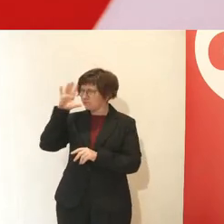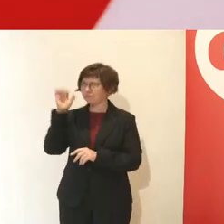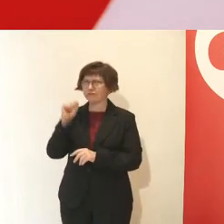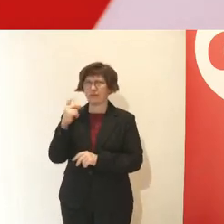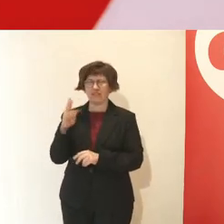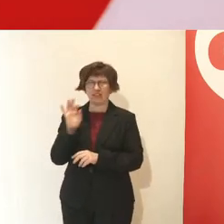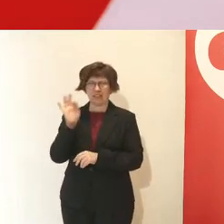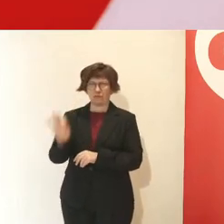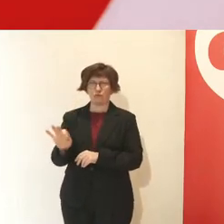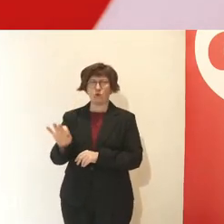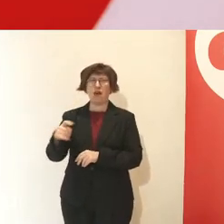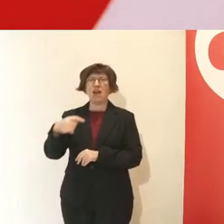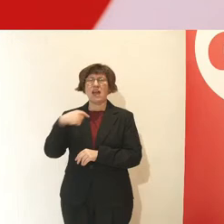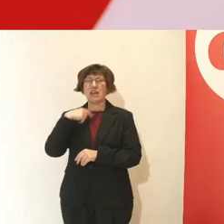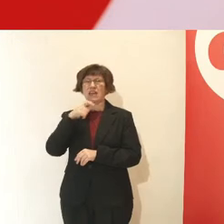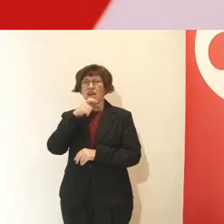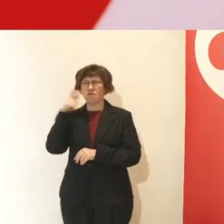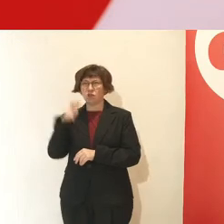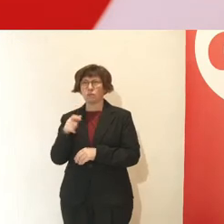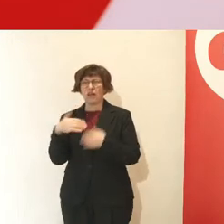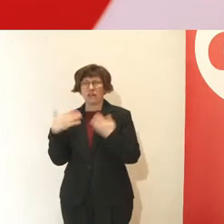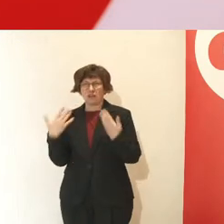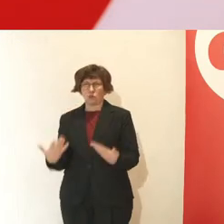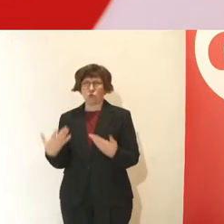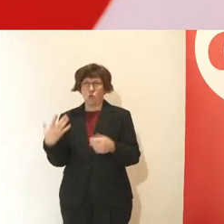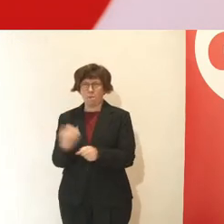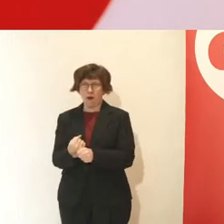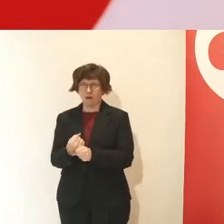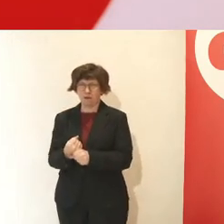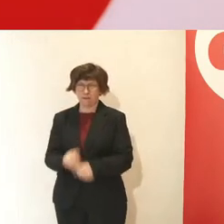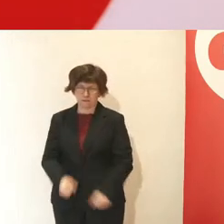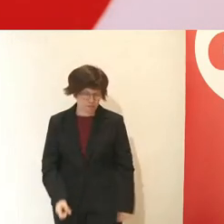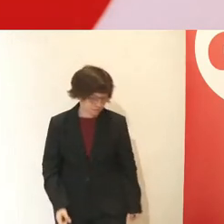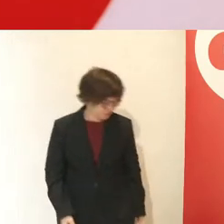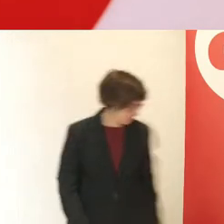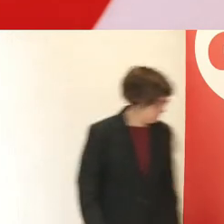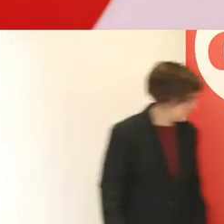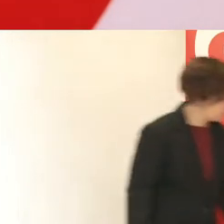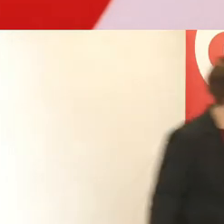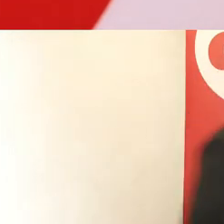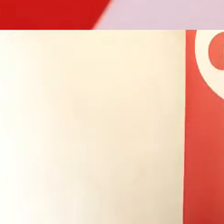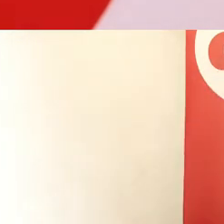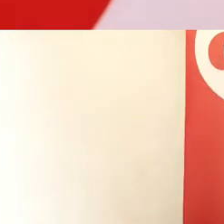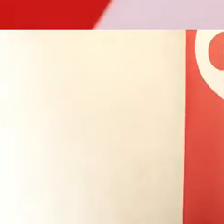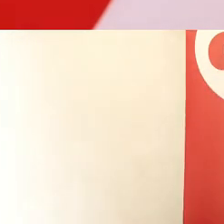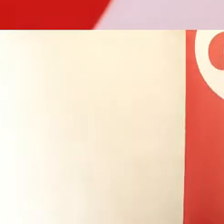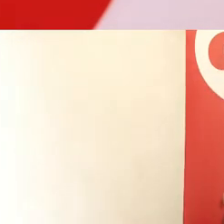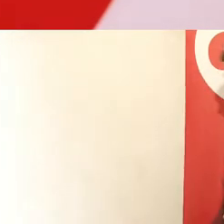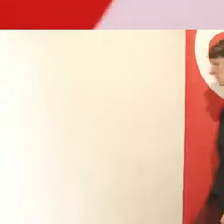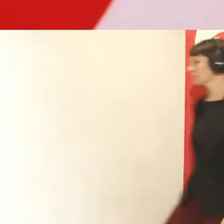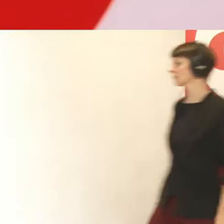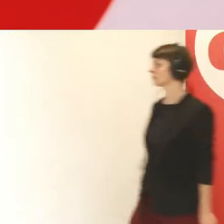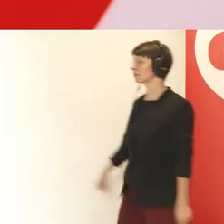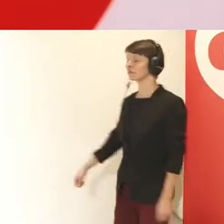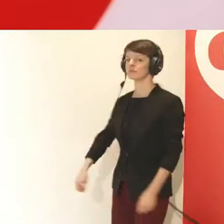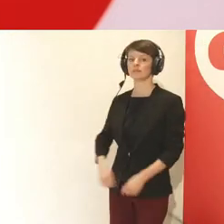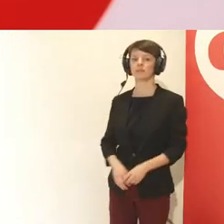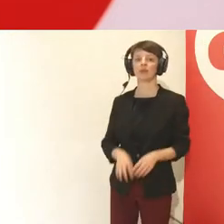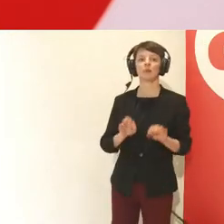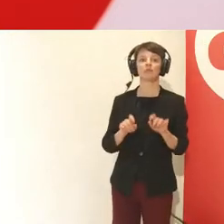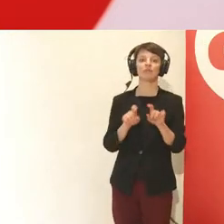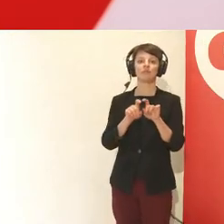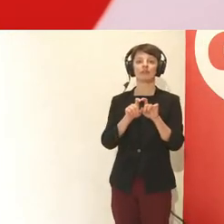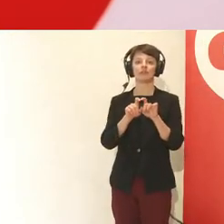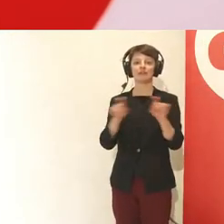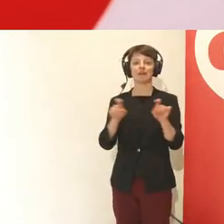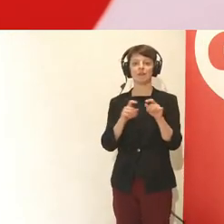steht und ich verspreche so wird es sein wenn wir über diesen respekt sprechen den ich eben gesagt hat dann